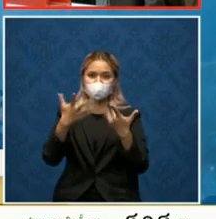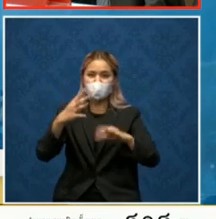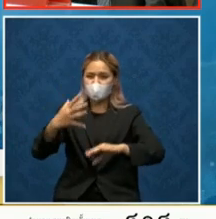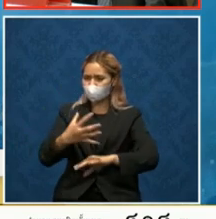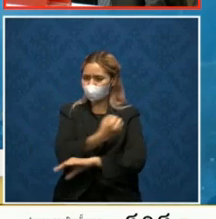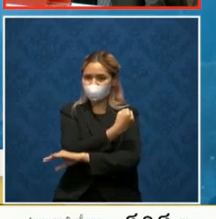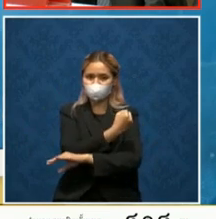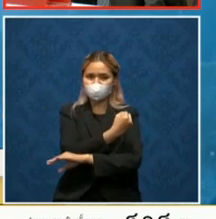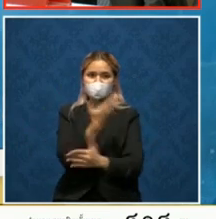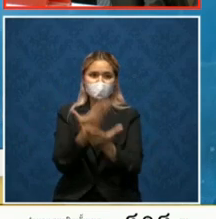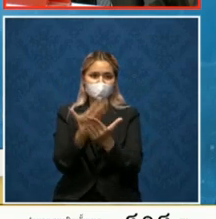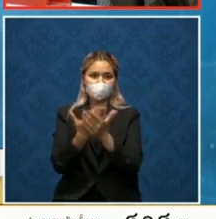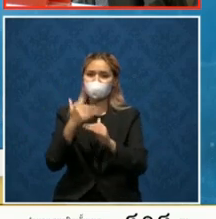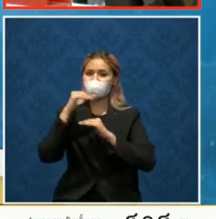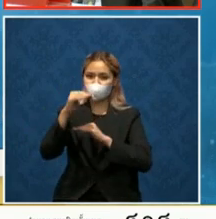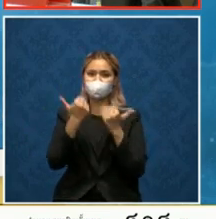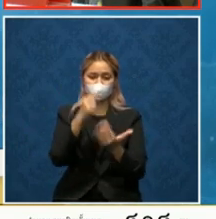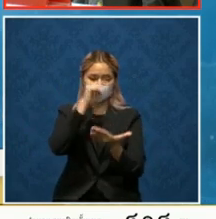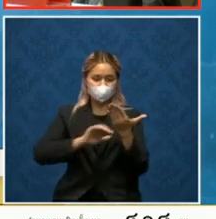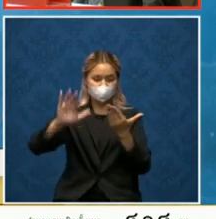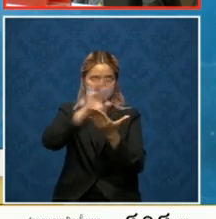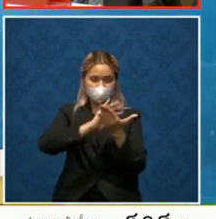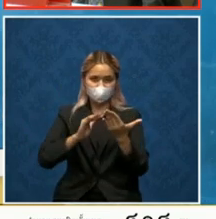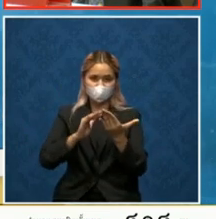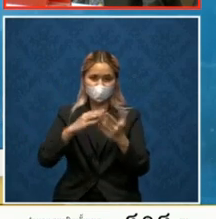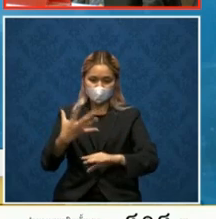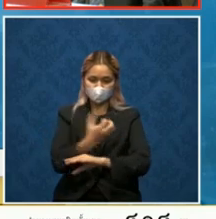กำหนดราคาตามในประเทศด้วย